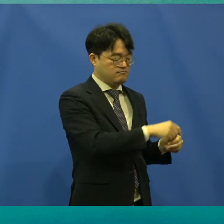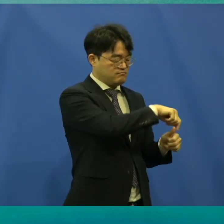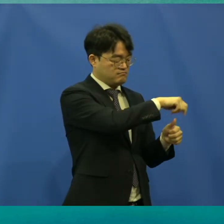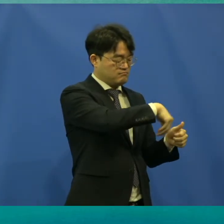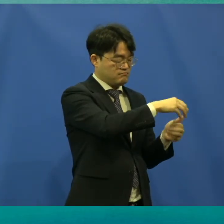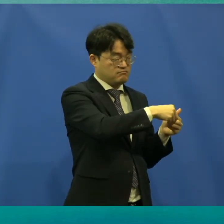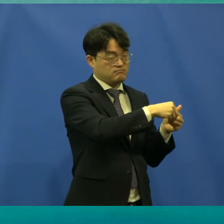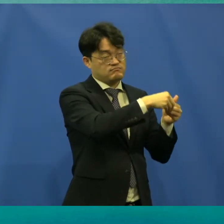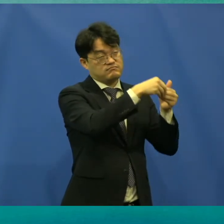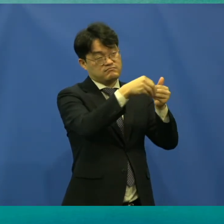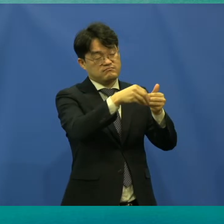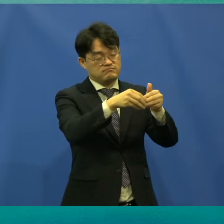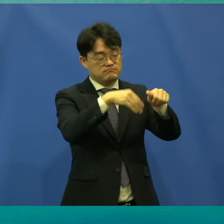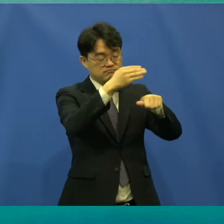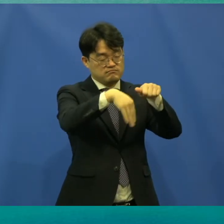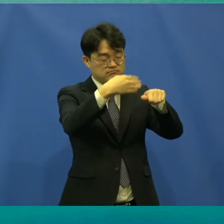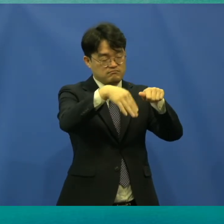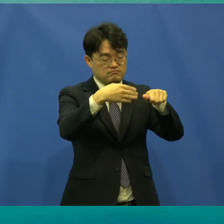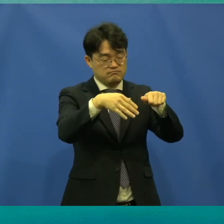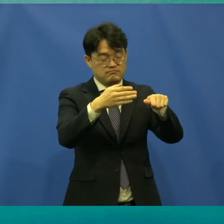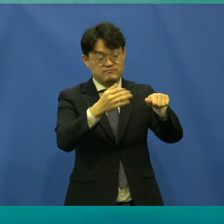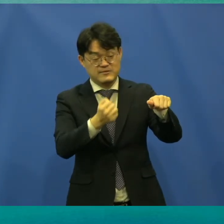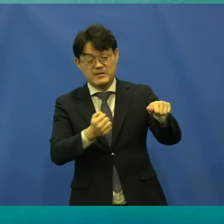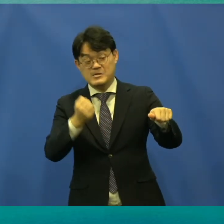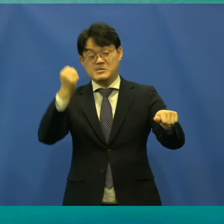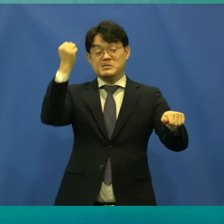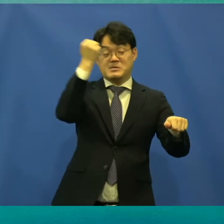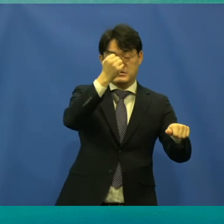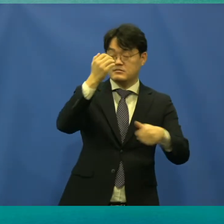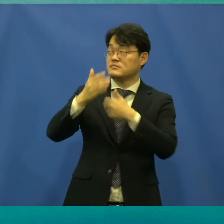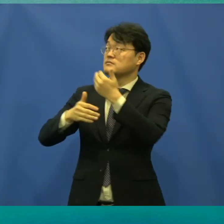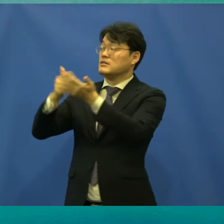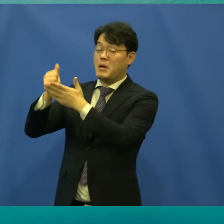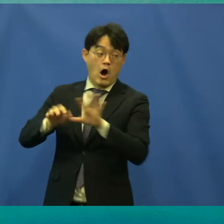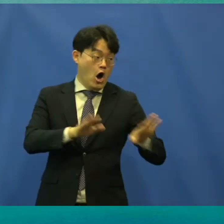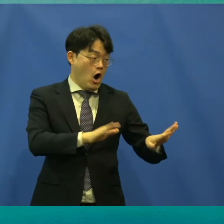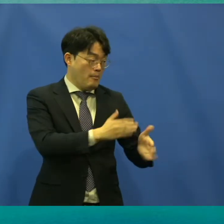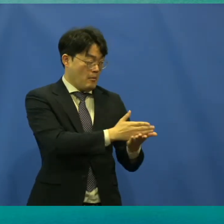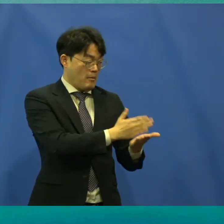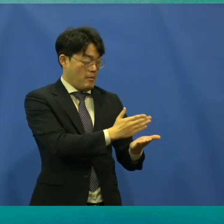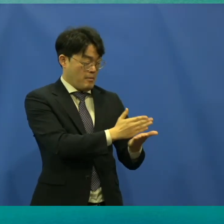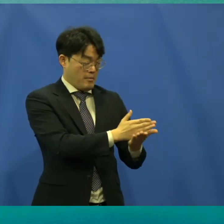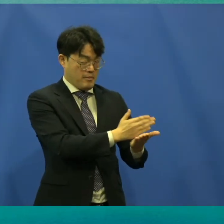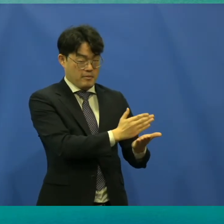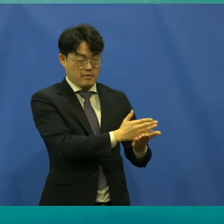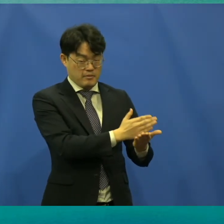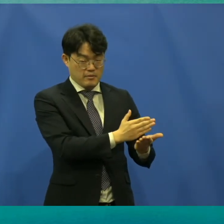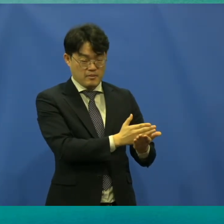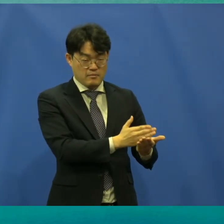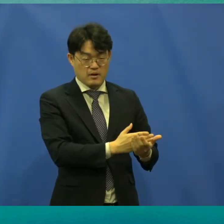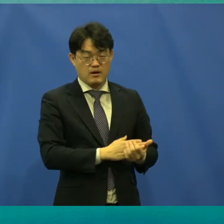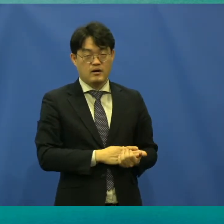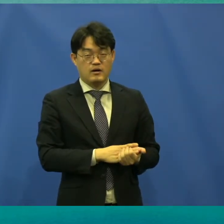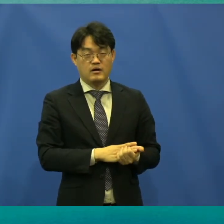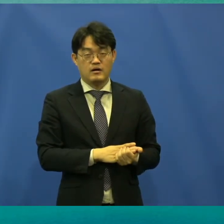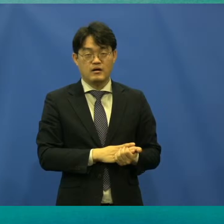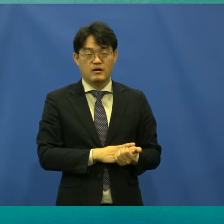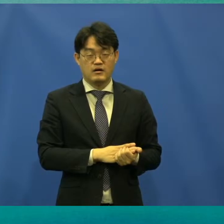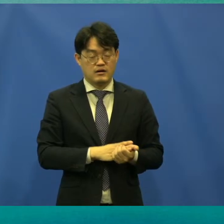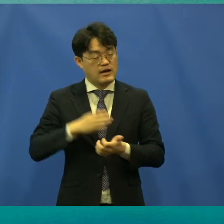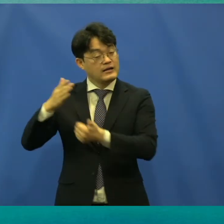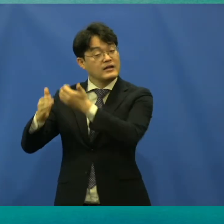죽이려고 하는 순간 하나님이 개입하시죠. 사실은 죽은 거나 마찬가지요. 하나님의